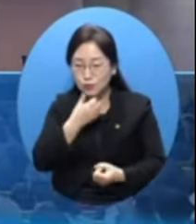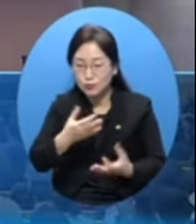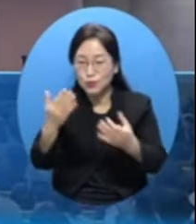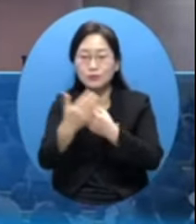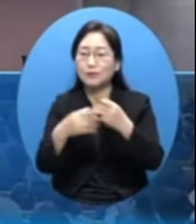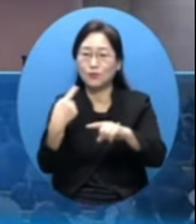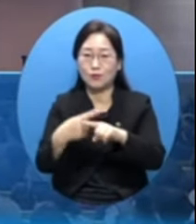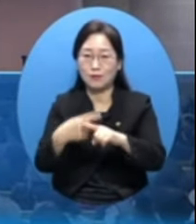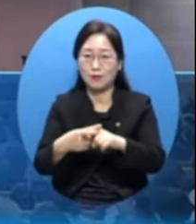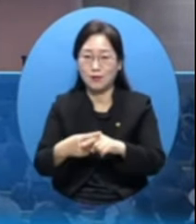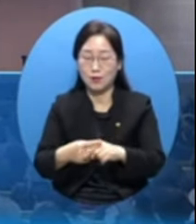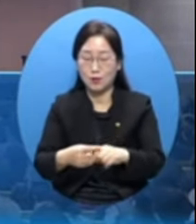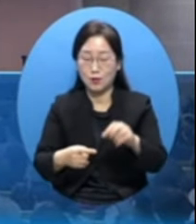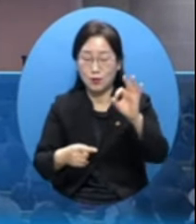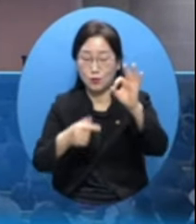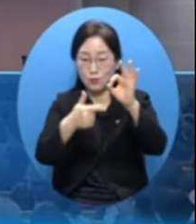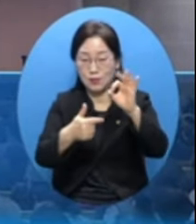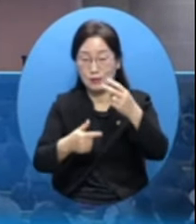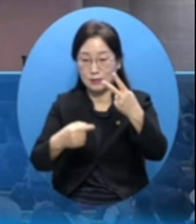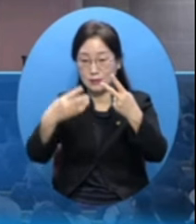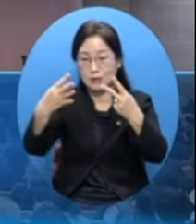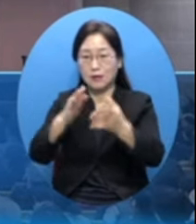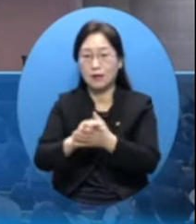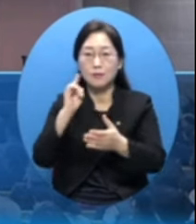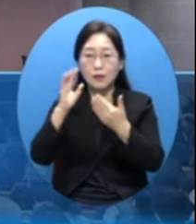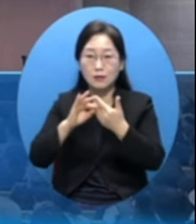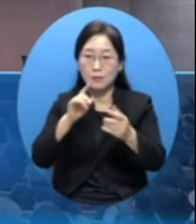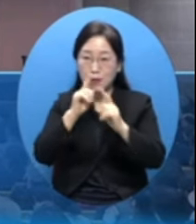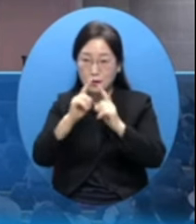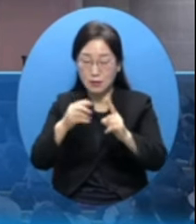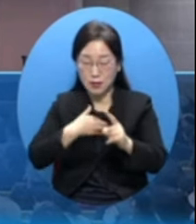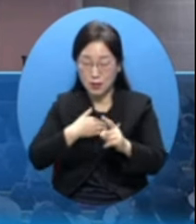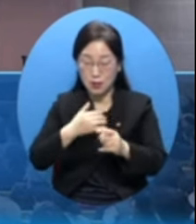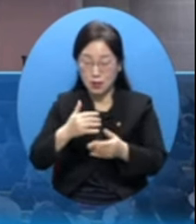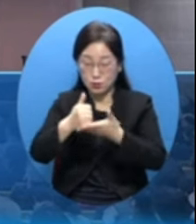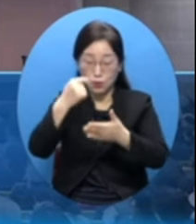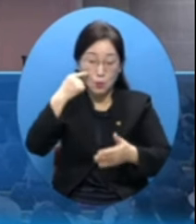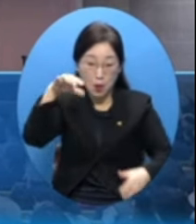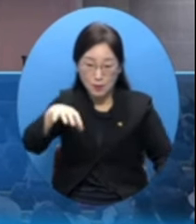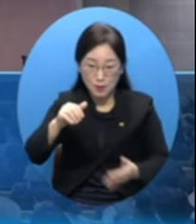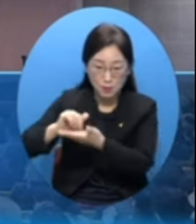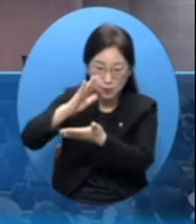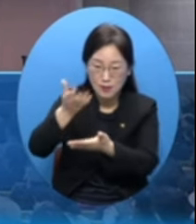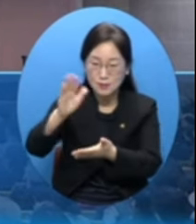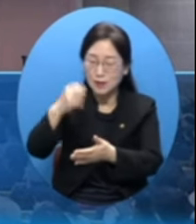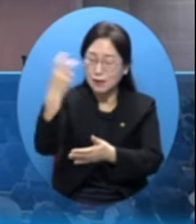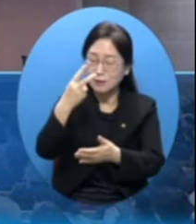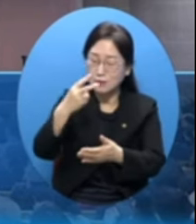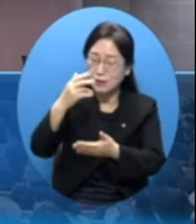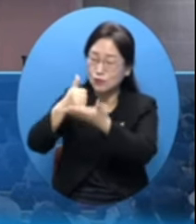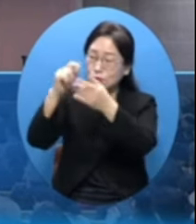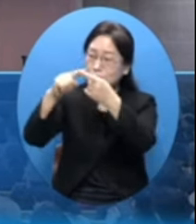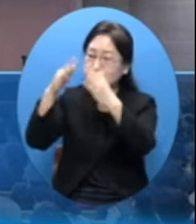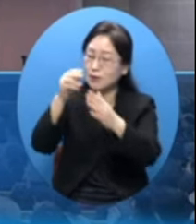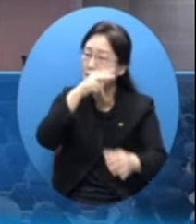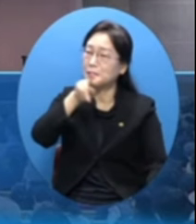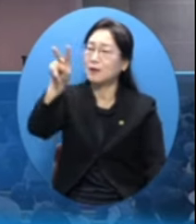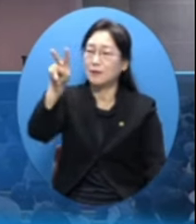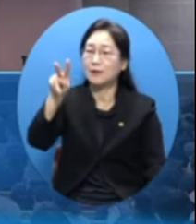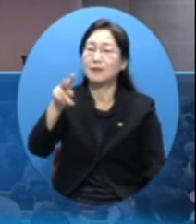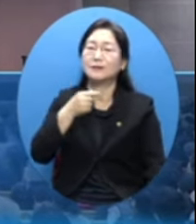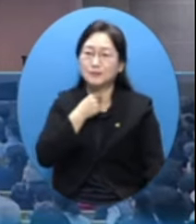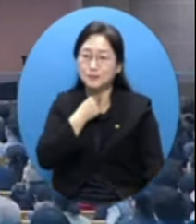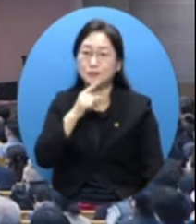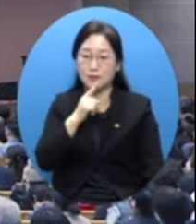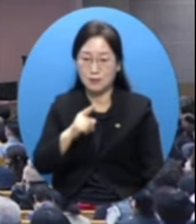내가 말하기를 내가 주의 목전에서 쫓겨났을지라도 다시 주의 성전을 바라보겠다 하였나이다. 그는